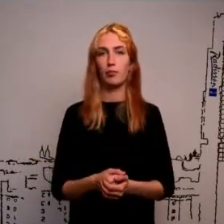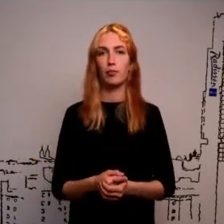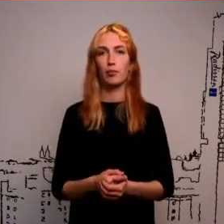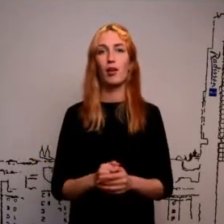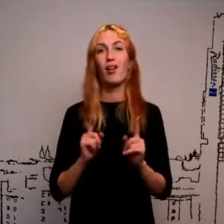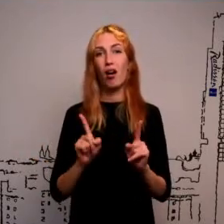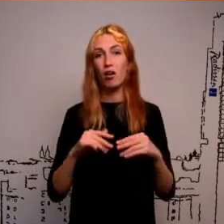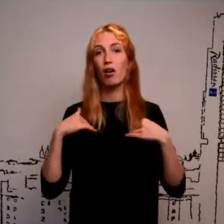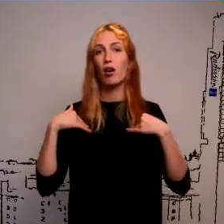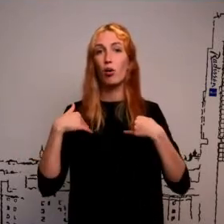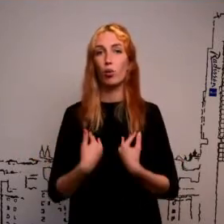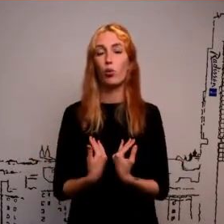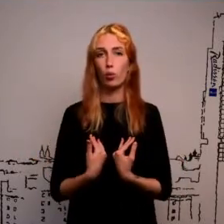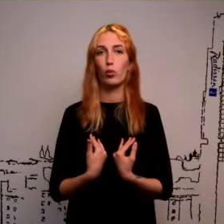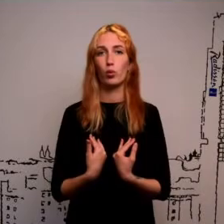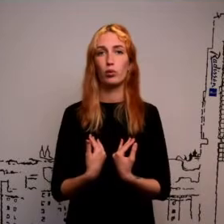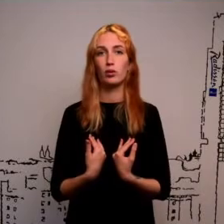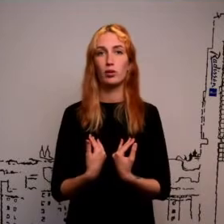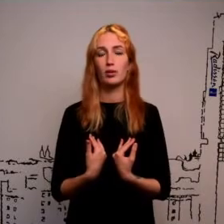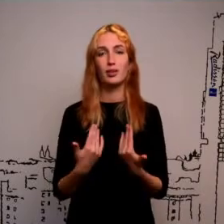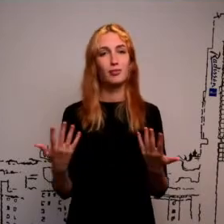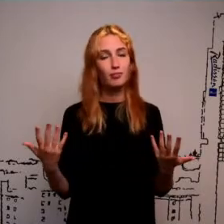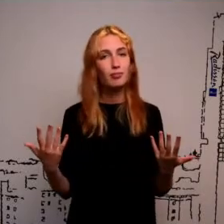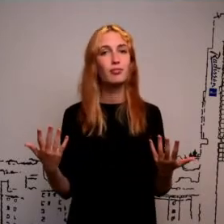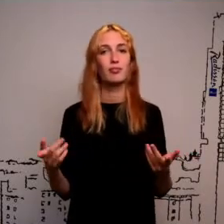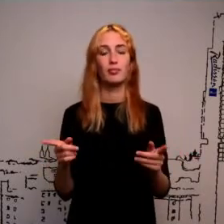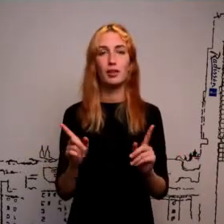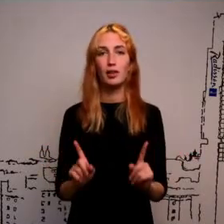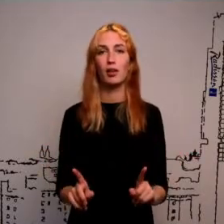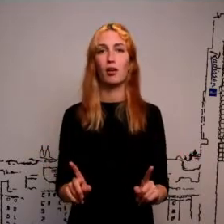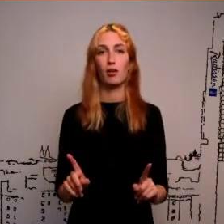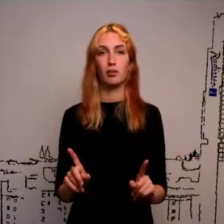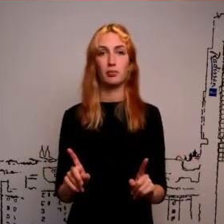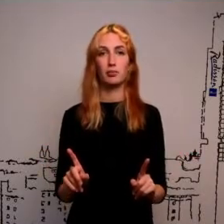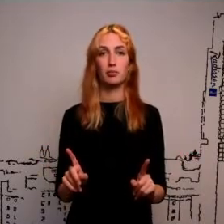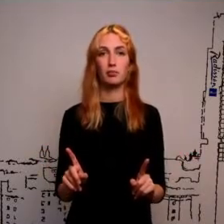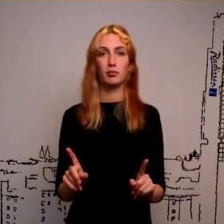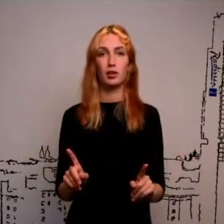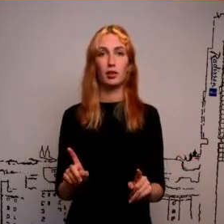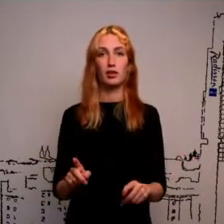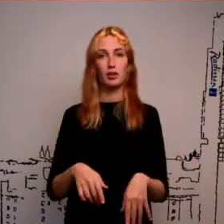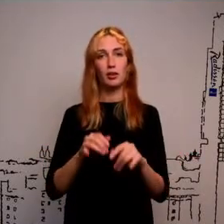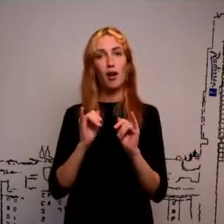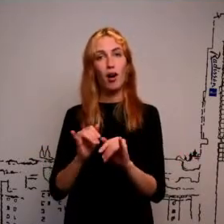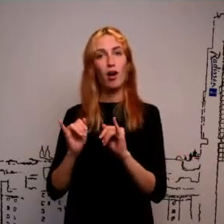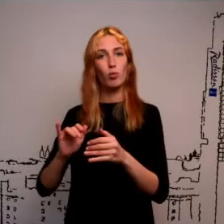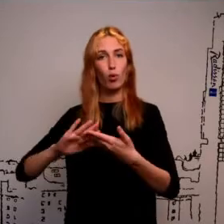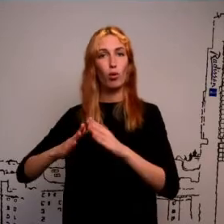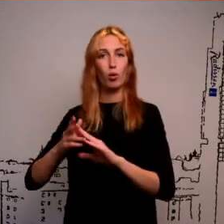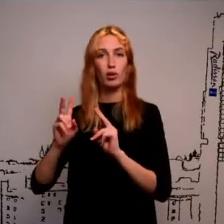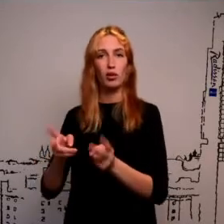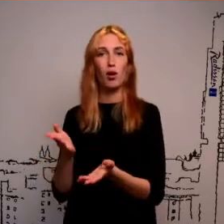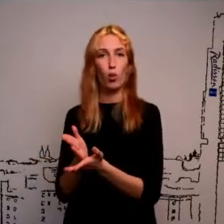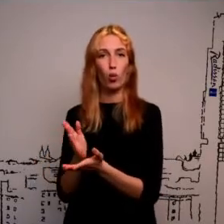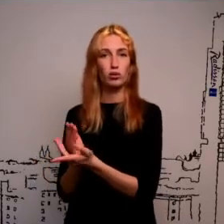aga paraku, noh, me ei saa üle ka ümber, on ka neid halvemaid variante ka, mis kuskilt välja